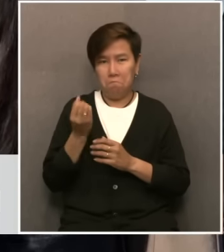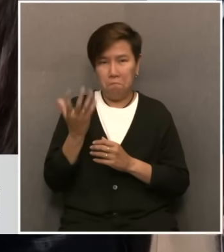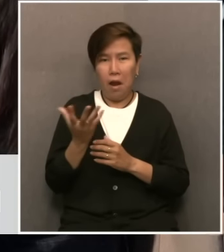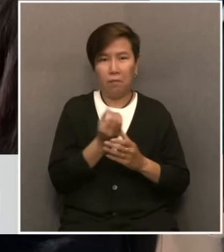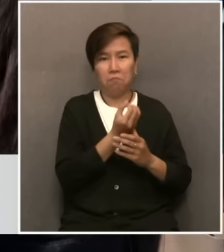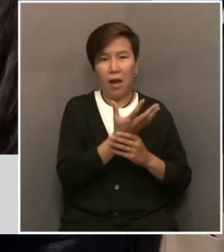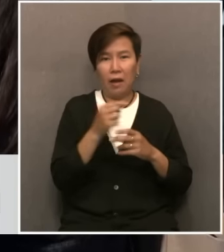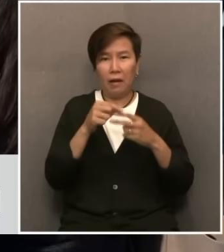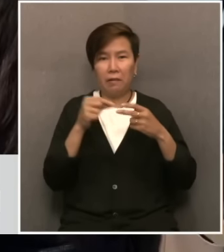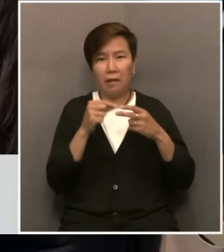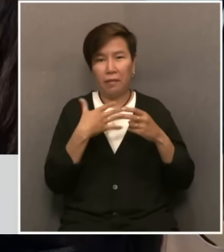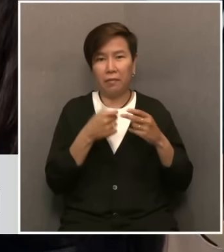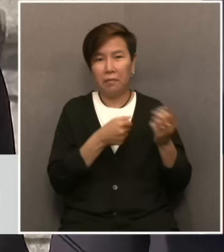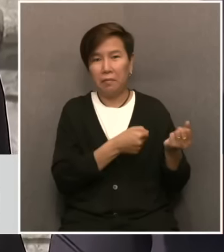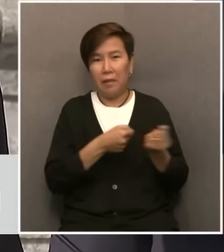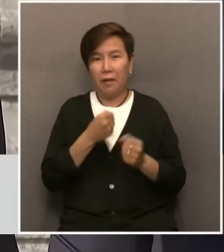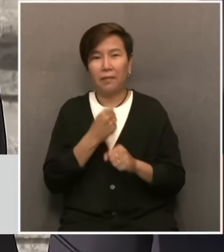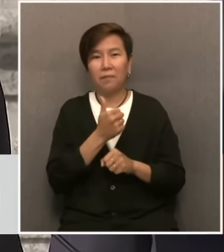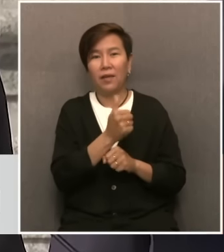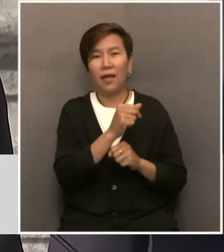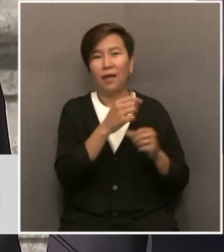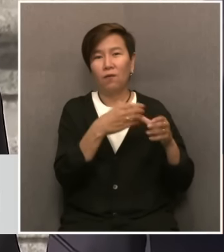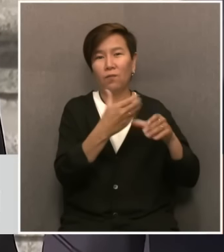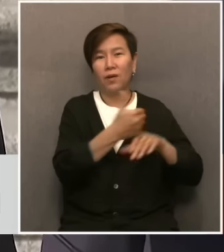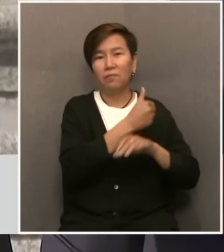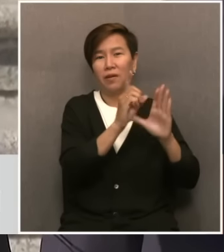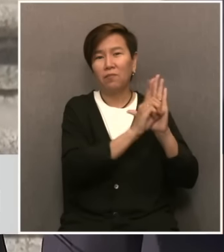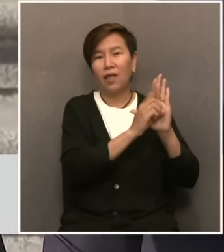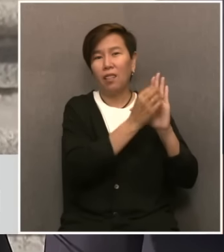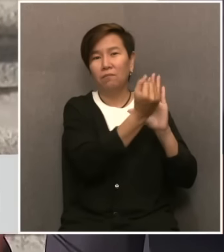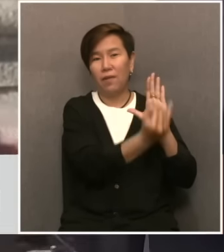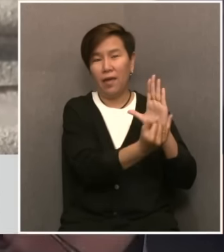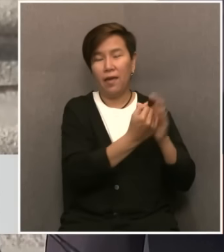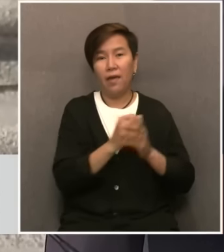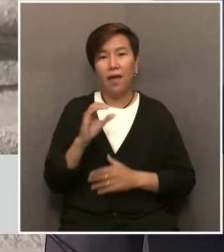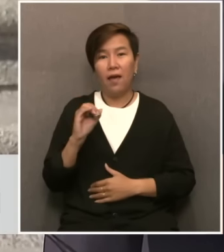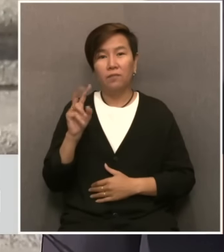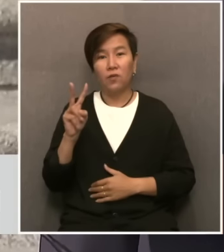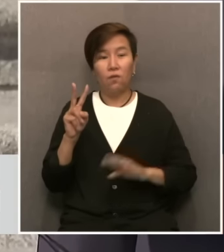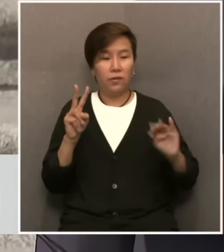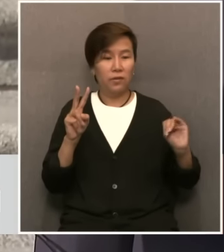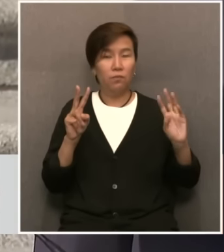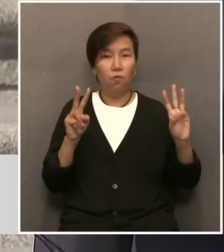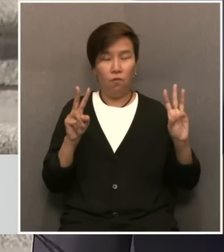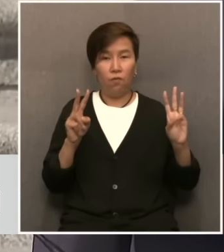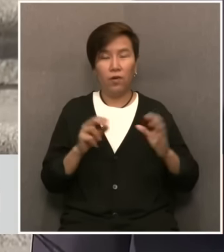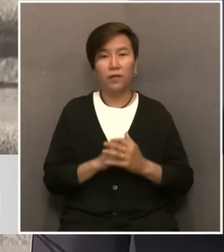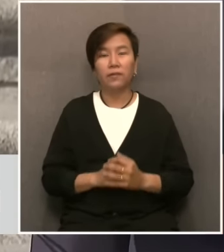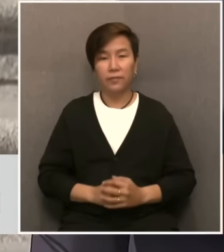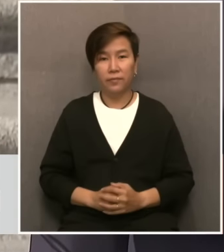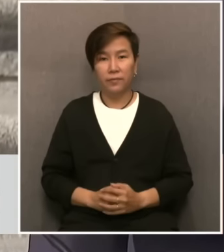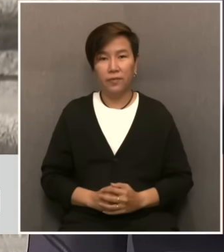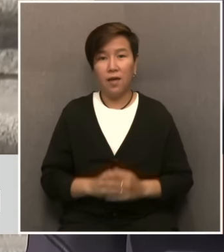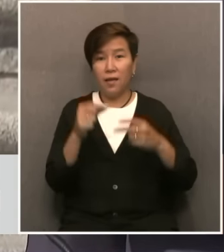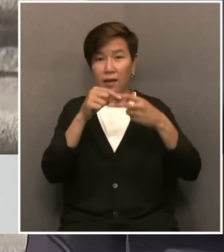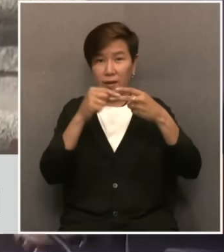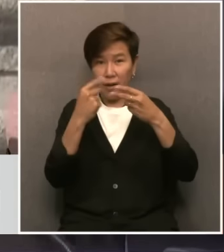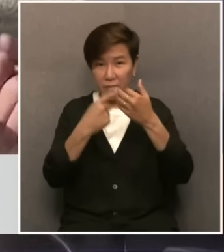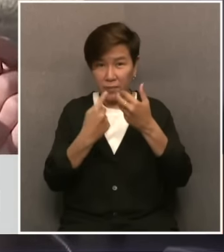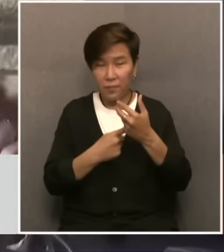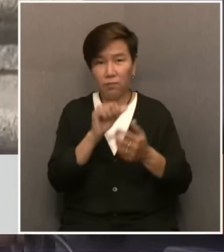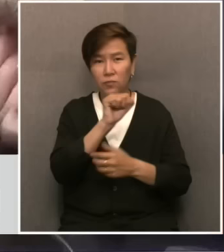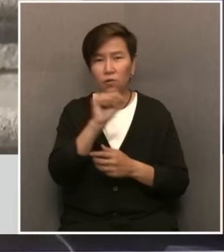แครตได้สำเร็จโดยได้วุฒิสมาชิก52ที่นั่งต่อเดโมแครต46ที่นั่งส่วนผลการนับคะแนนเลือกตั้งส.ส.